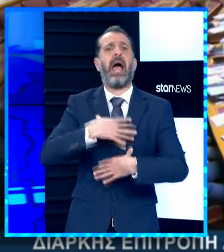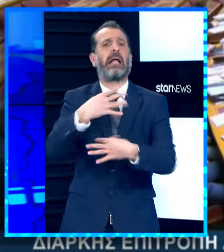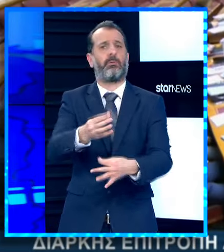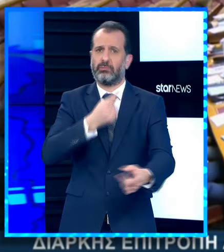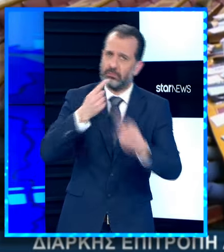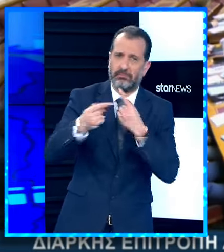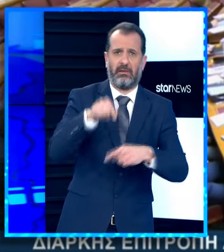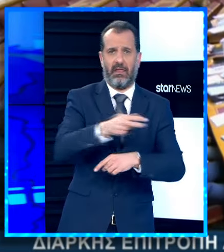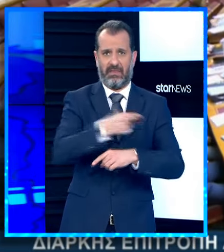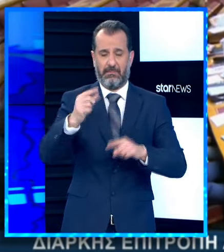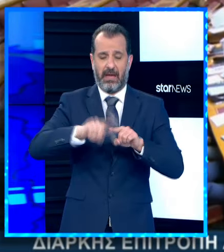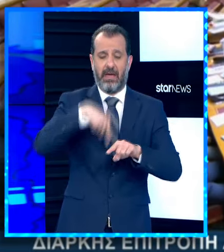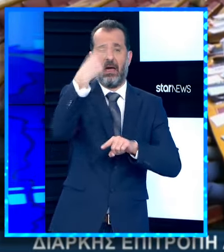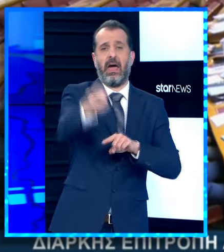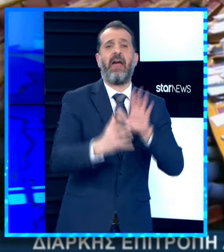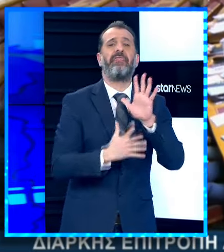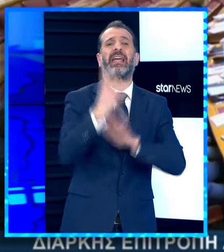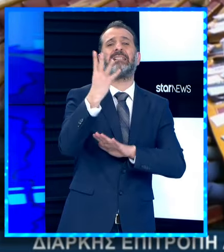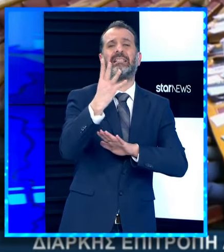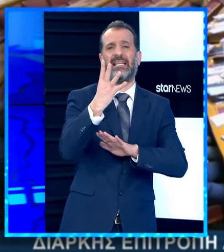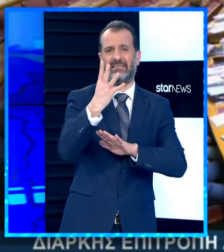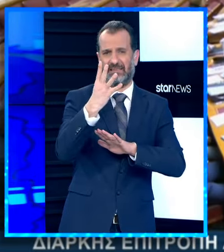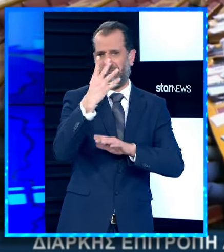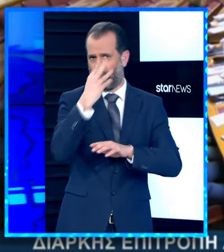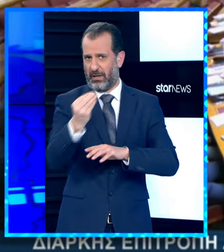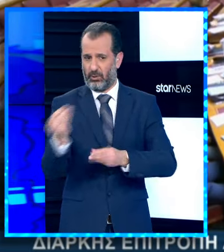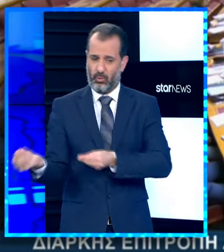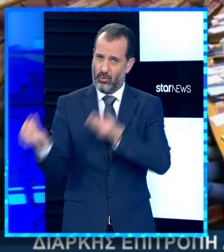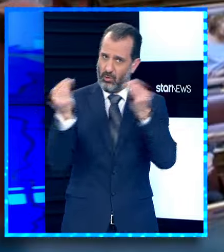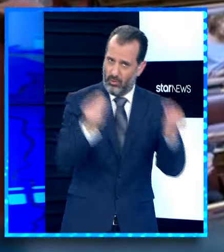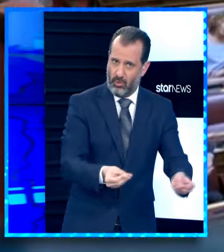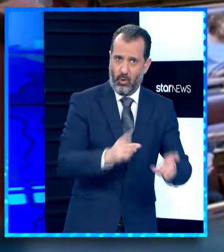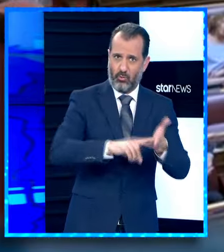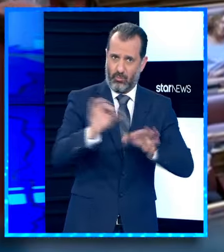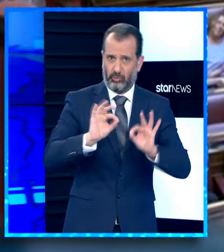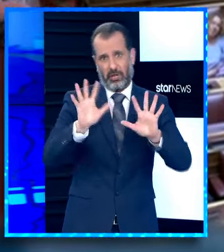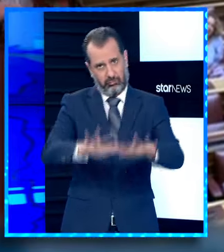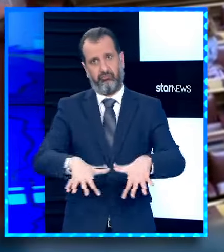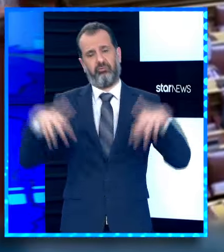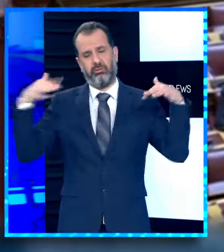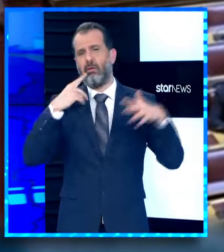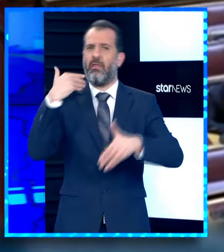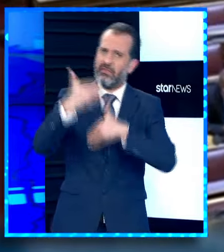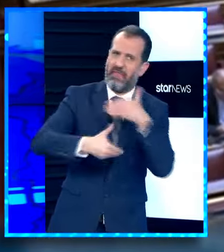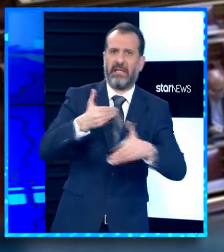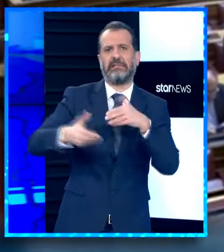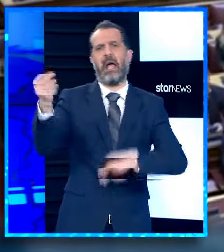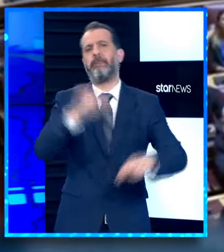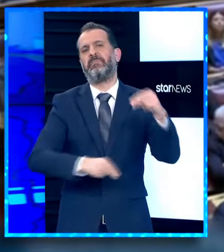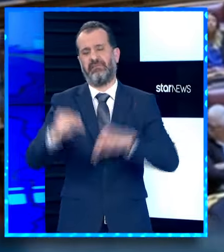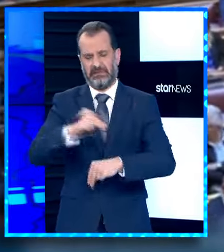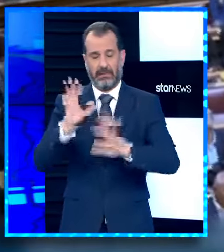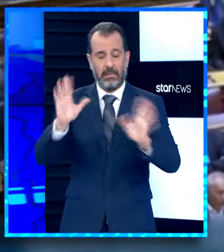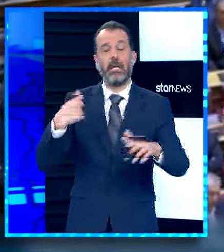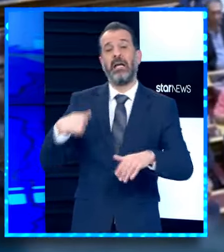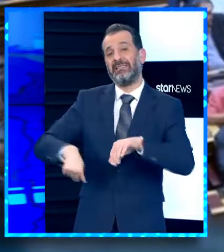Τετάρτη, 14 του μηνός, στην Ολομέλεια και θα ψηφιστεί την επόμενη μέρα το βράδυ. Όπως υπολογίζουμε και σύμφωνα με όσα γνωρίζουμε μέχρι